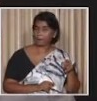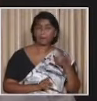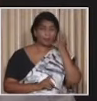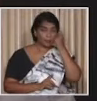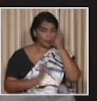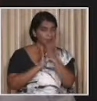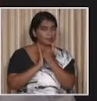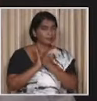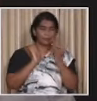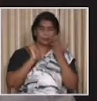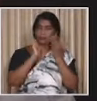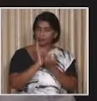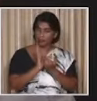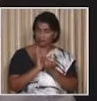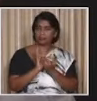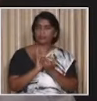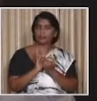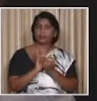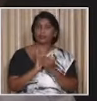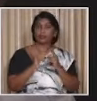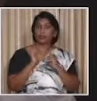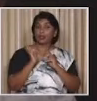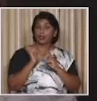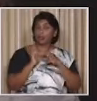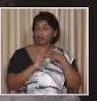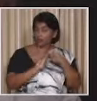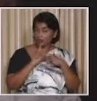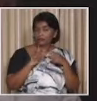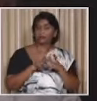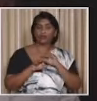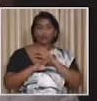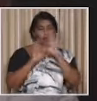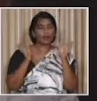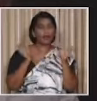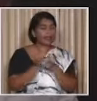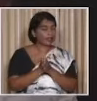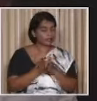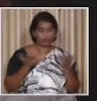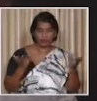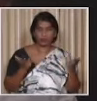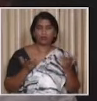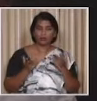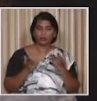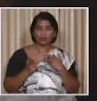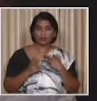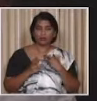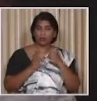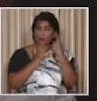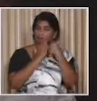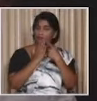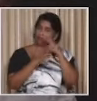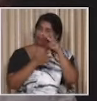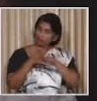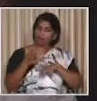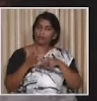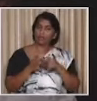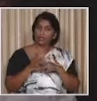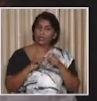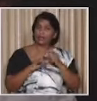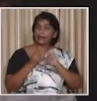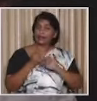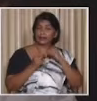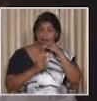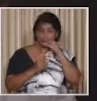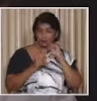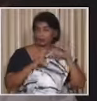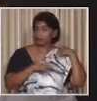අදහස් ටික දිහා බැලුවාම ජාතියක් හැටියට ඔක්කොම එකතු නුනොත් මම දවසක් ලැයිස්තුව කියවෙව්වා ඩීඑස් සේනානායක